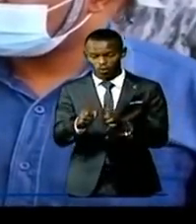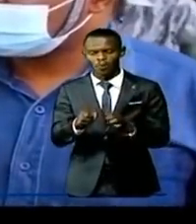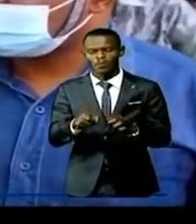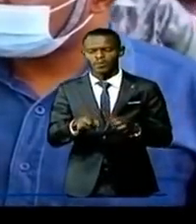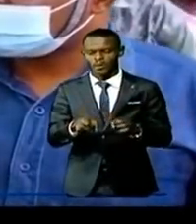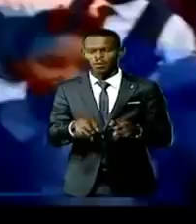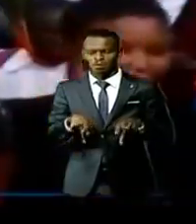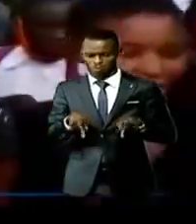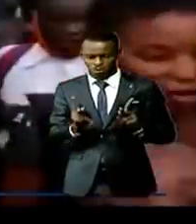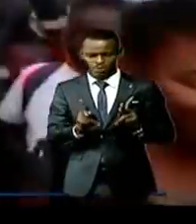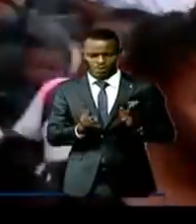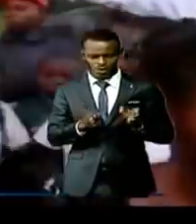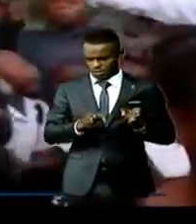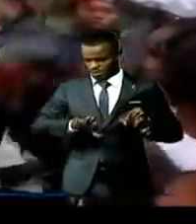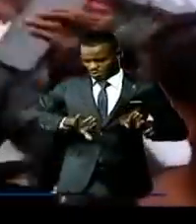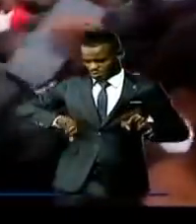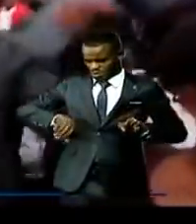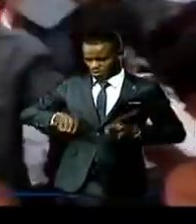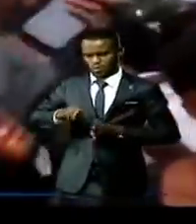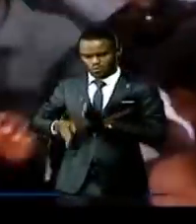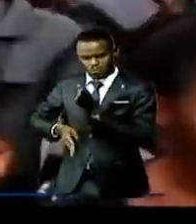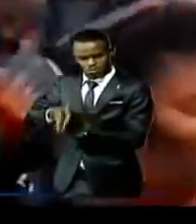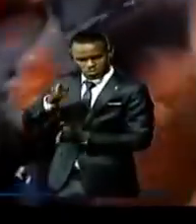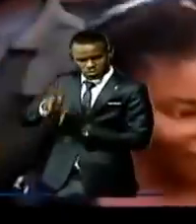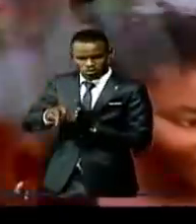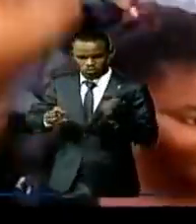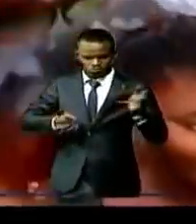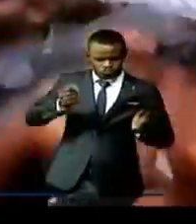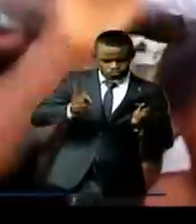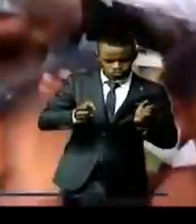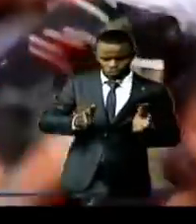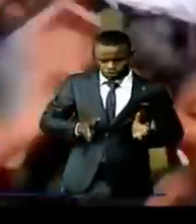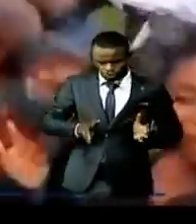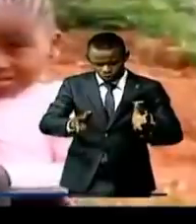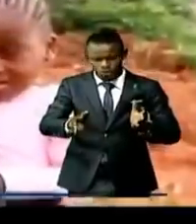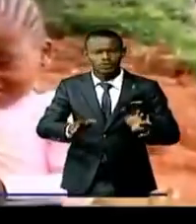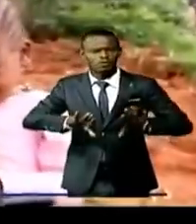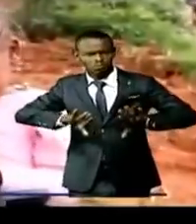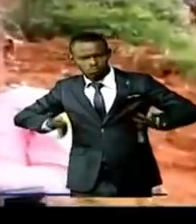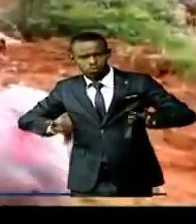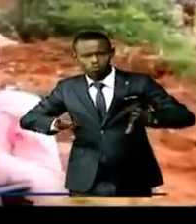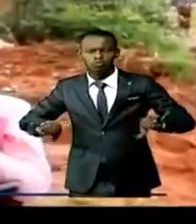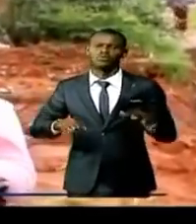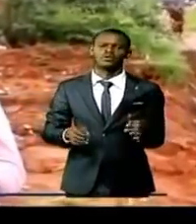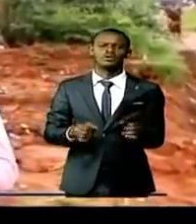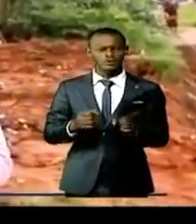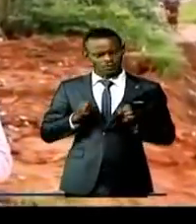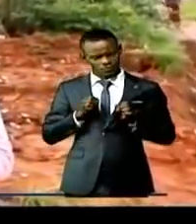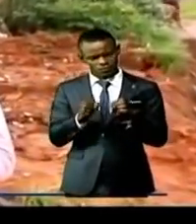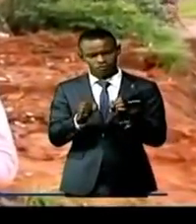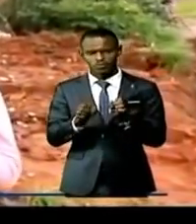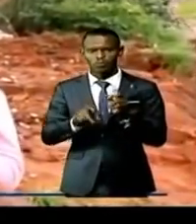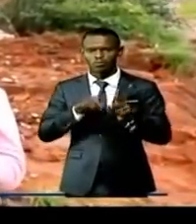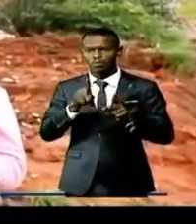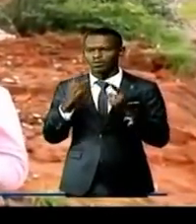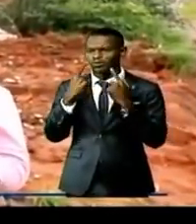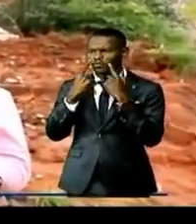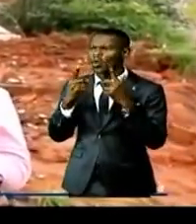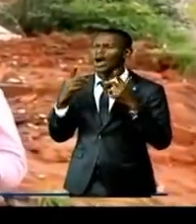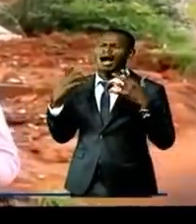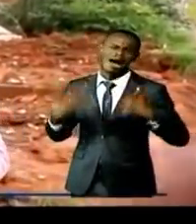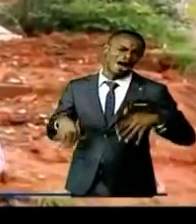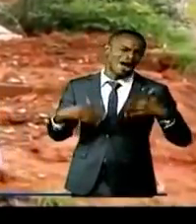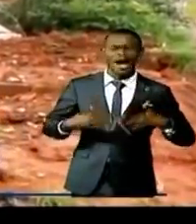préserver toutes les maisons. La population à Liesse n'a pas manqué d'encourager celle qu'on a surnommée Mama Béton pour sa détermination et